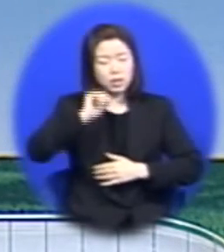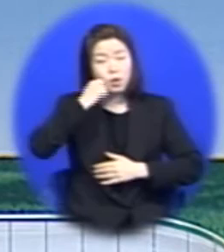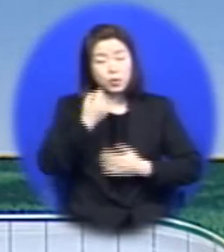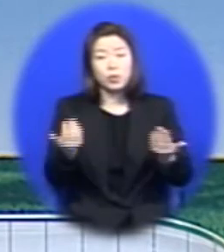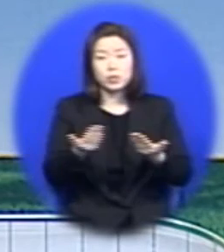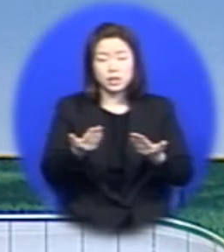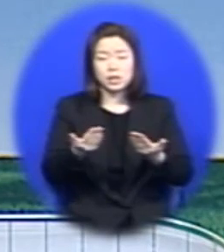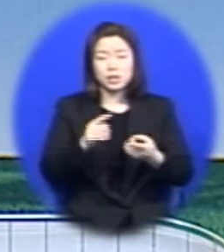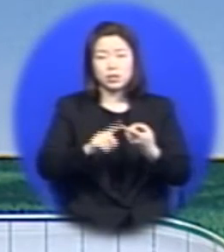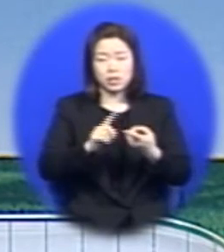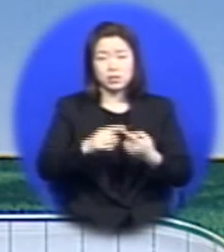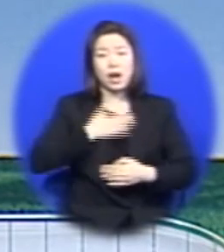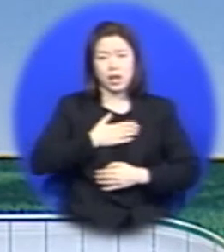알았어요.